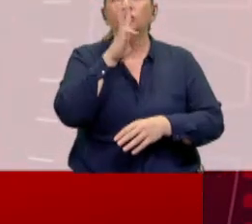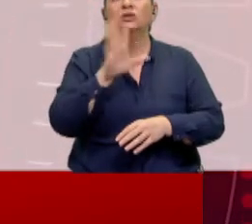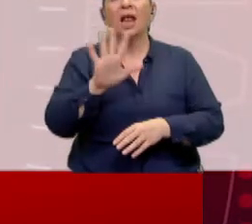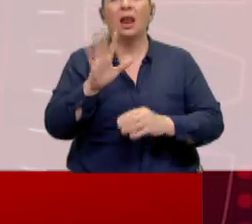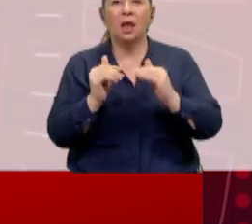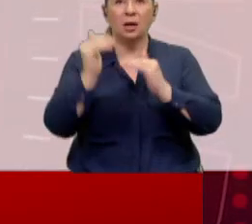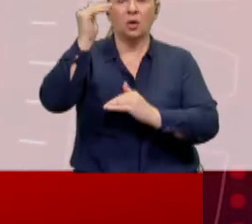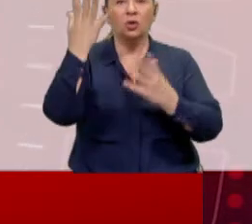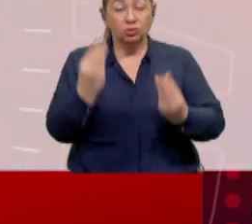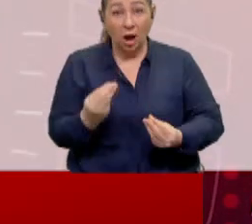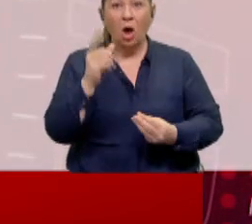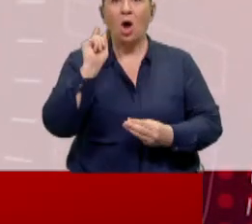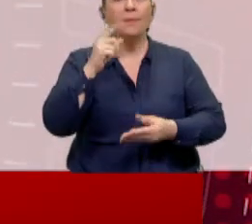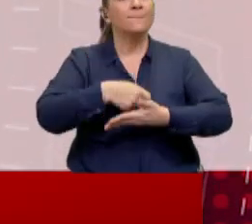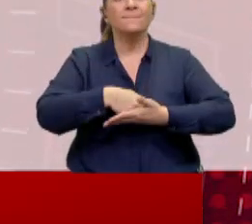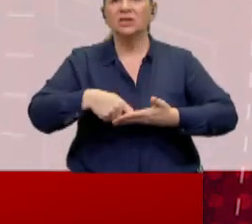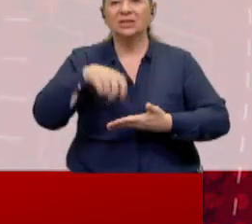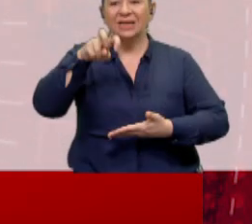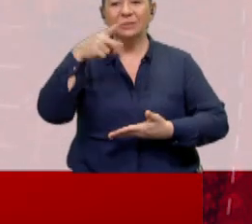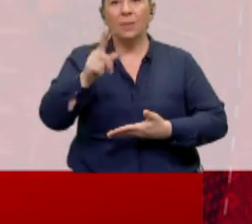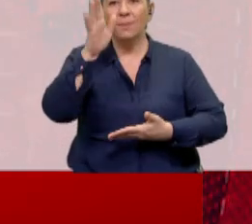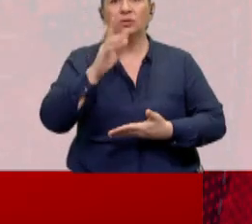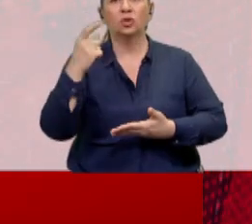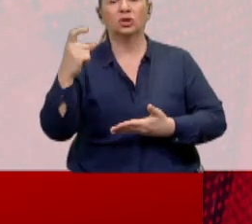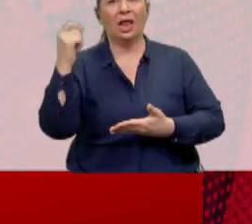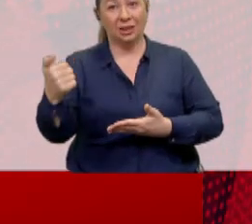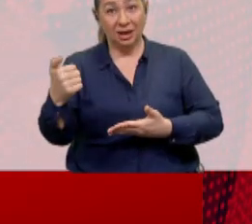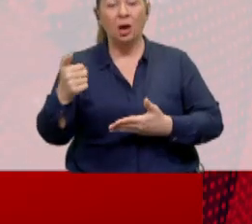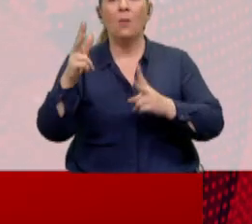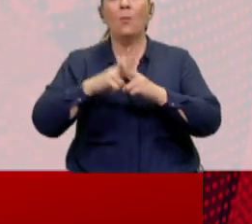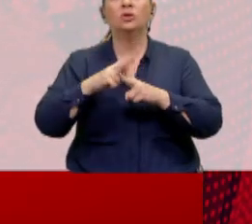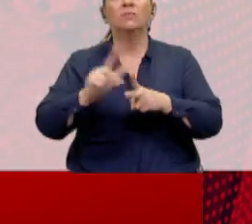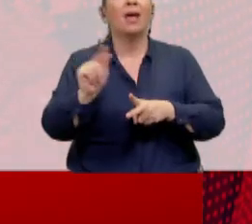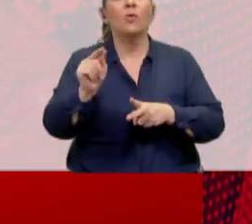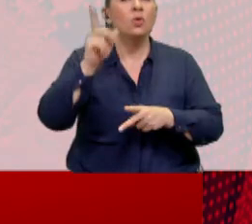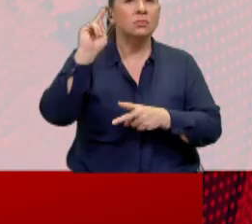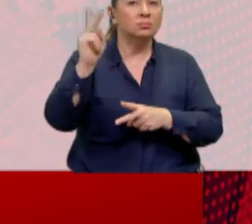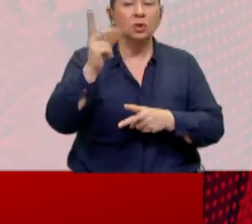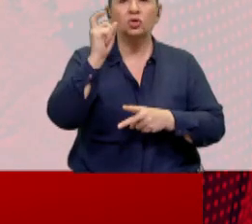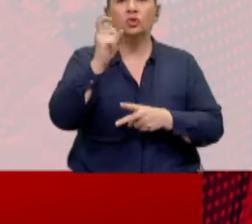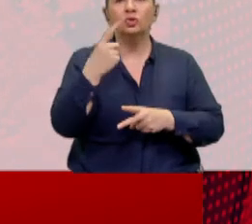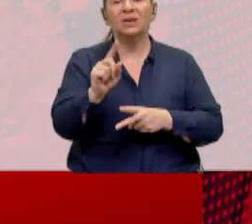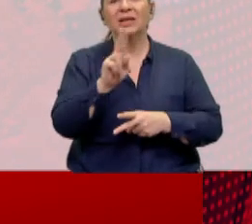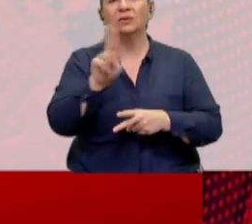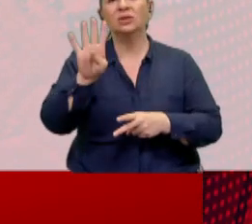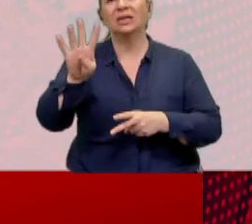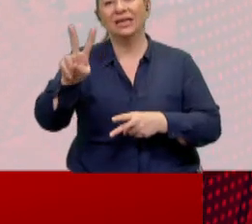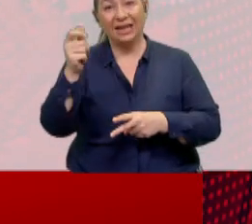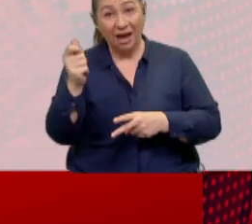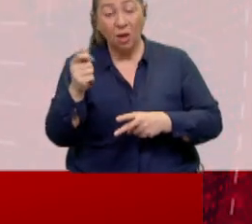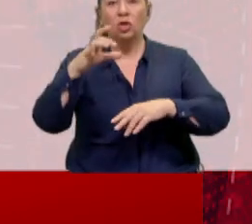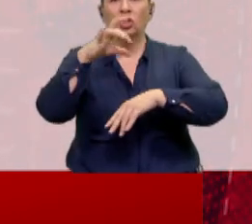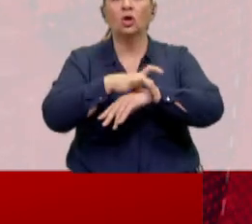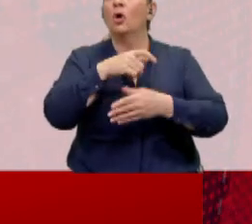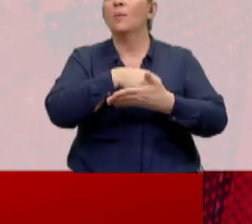liraya yükselecek. Öğretmen maaşı 8596 lira, polis memuru maaşı 9742 liraya,